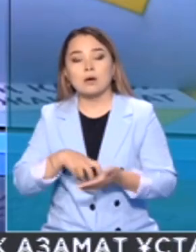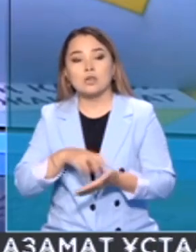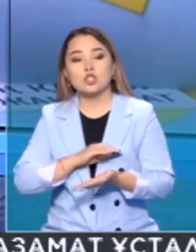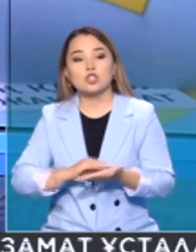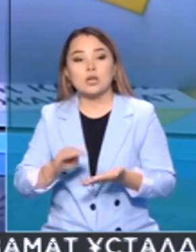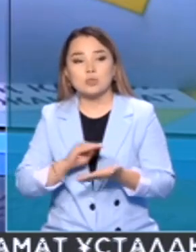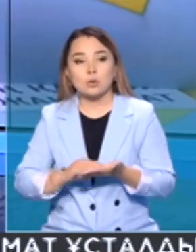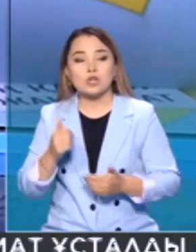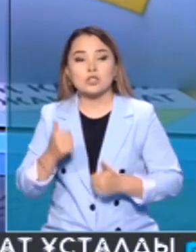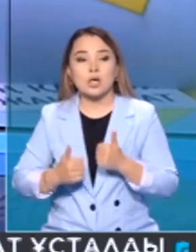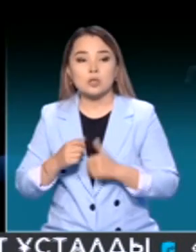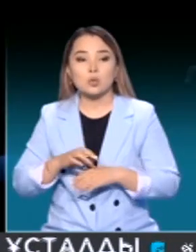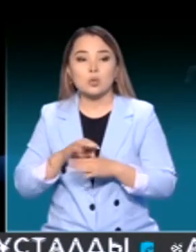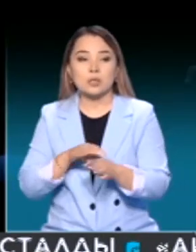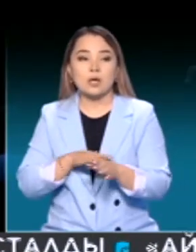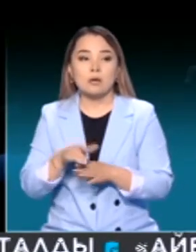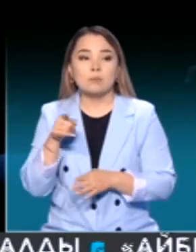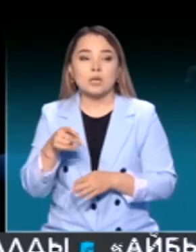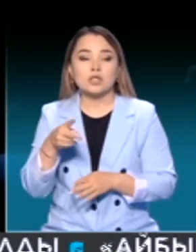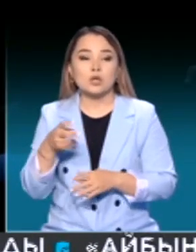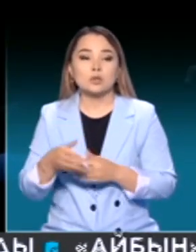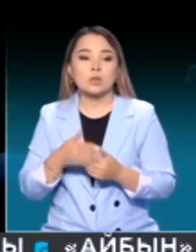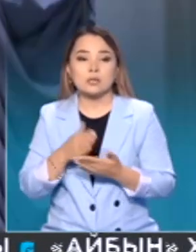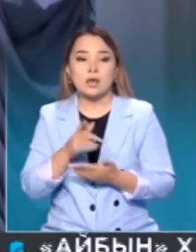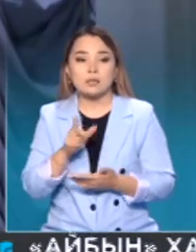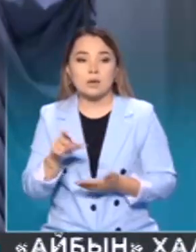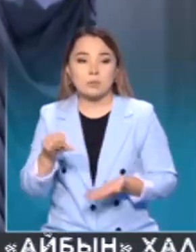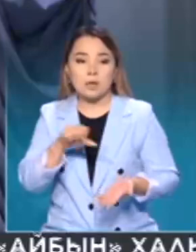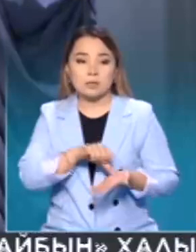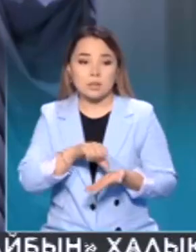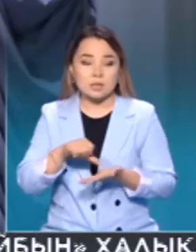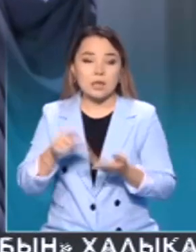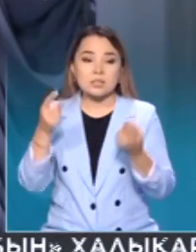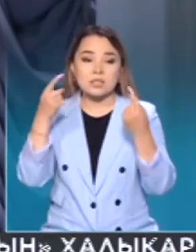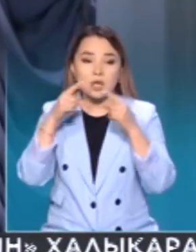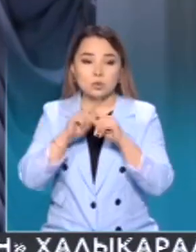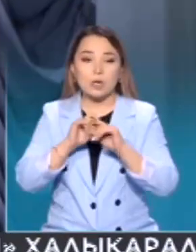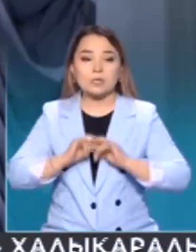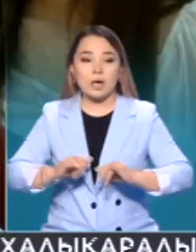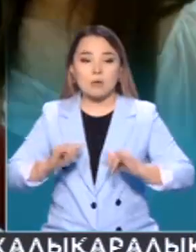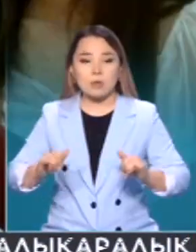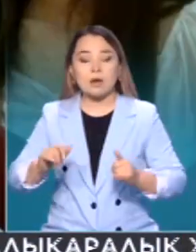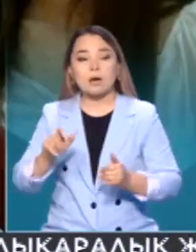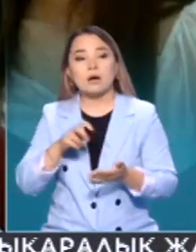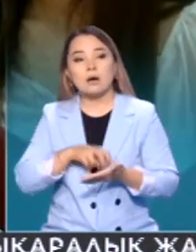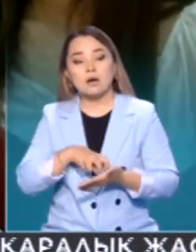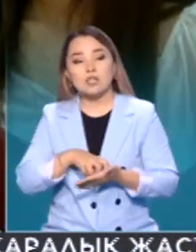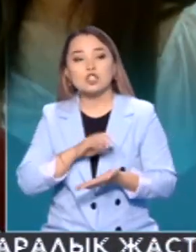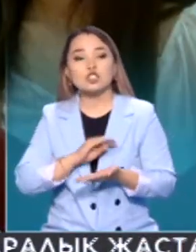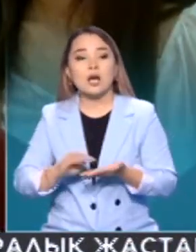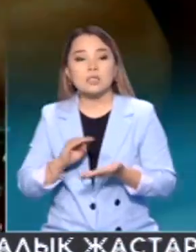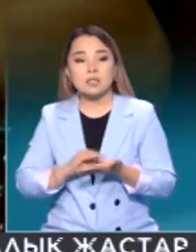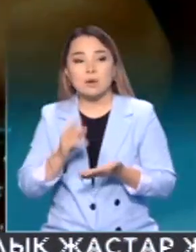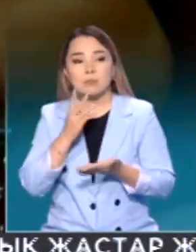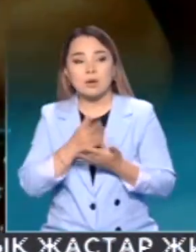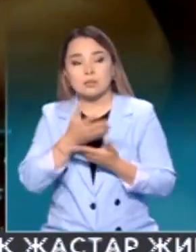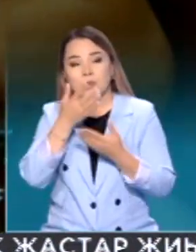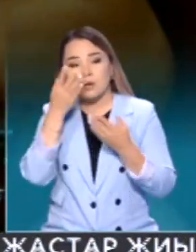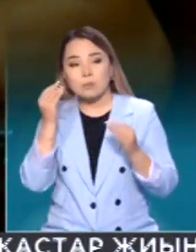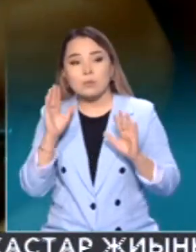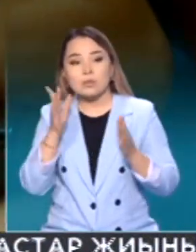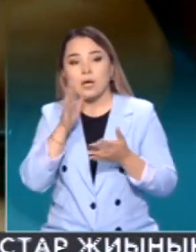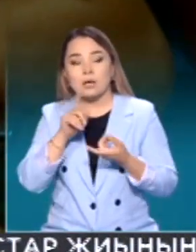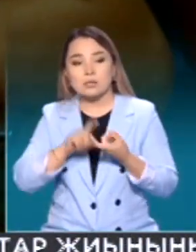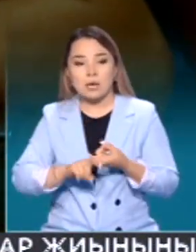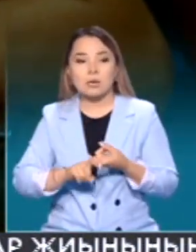жазудан жарыс өтті. Оған 1200 адам қатысқан. Бұл технологияның дамып, хат жазу деген ұғымның ұмытыла бастаған